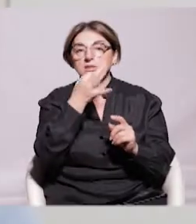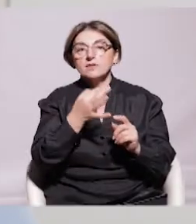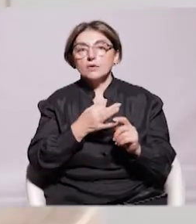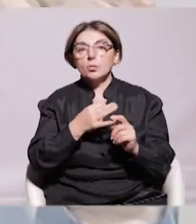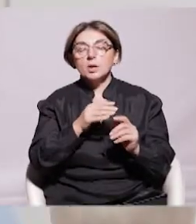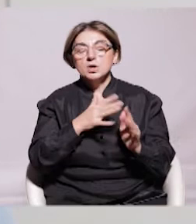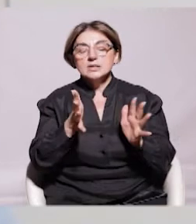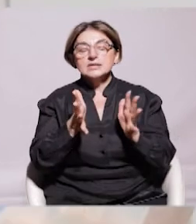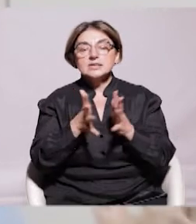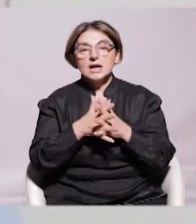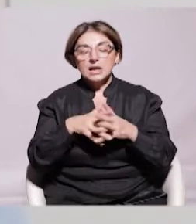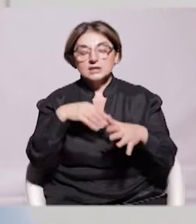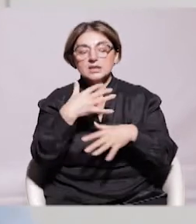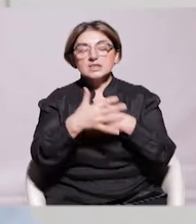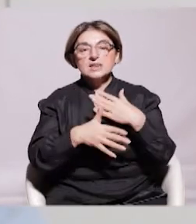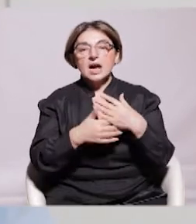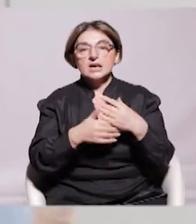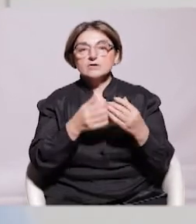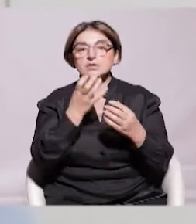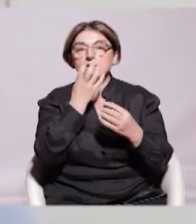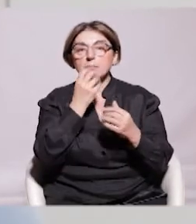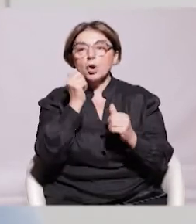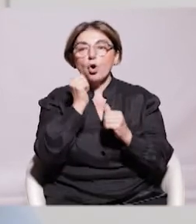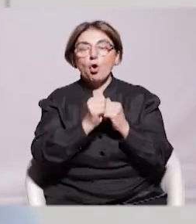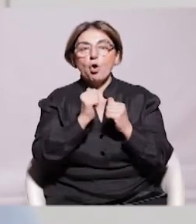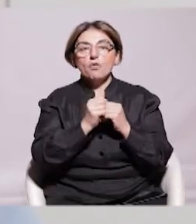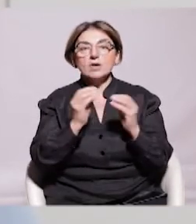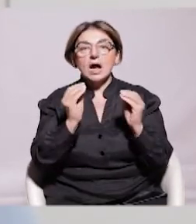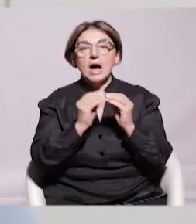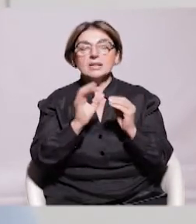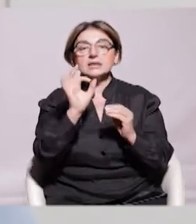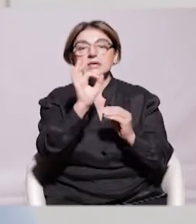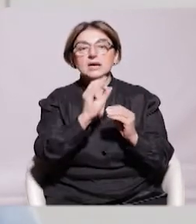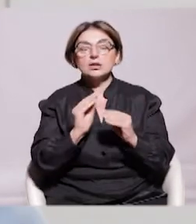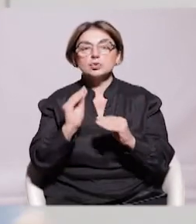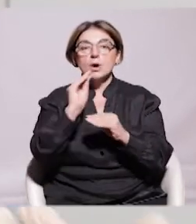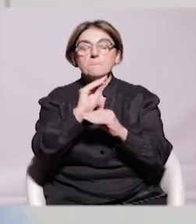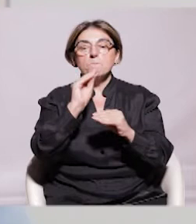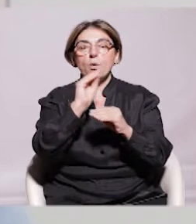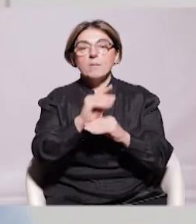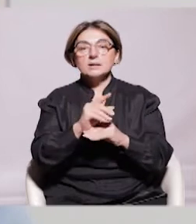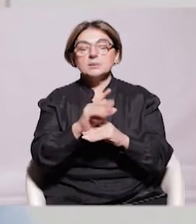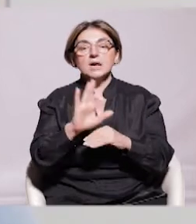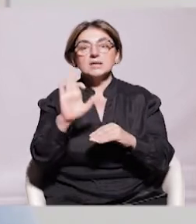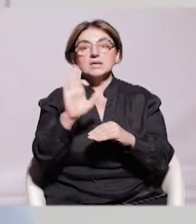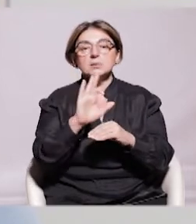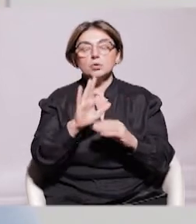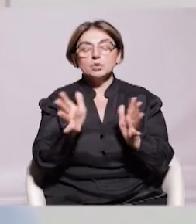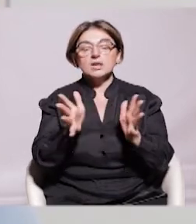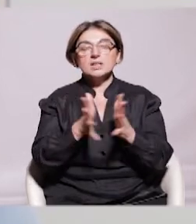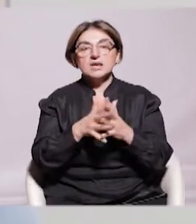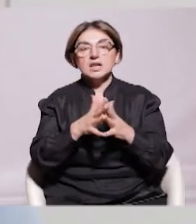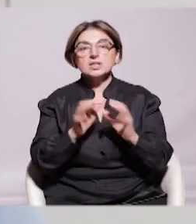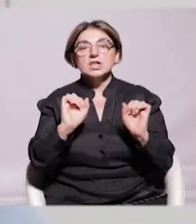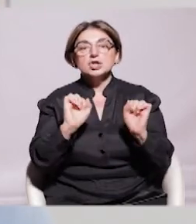რომ სარეაქციო ნარევის, ანუ ტემპერატურის ყოველი 10 გრადუსით მომატებისას